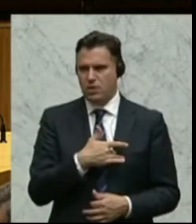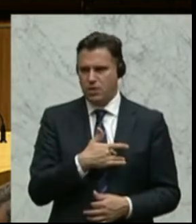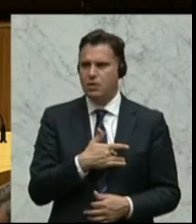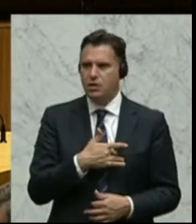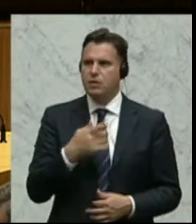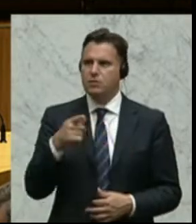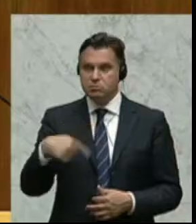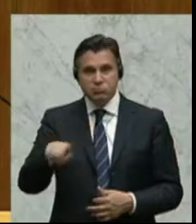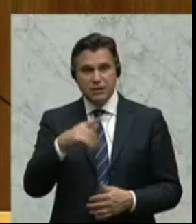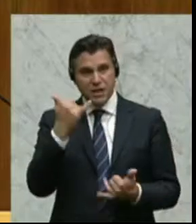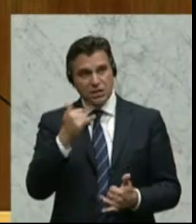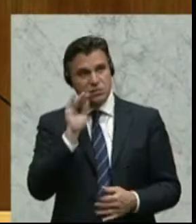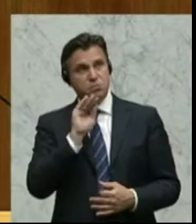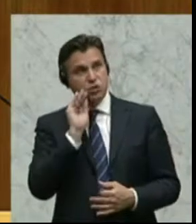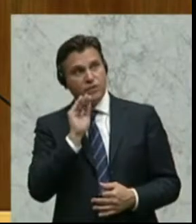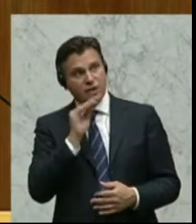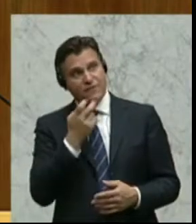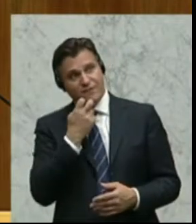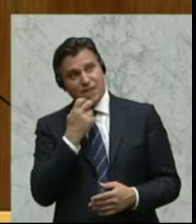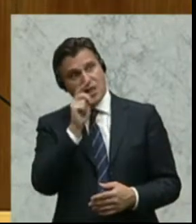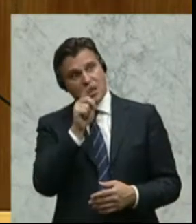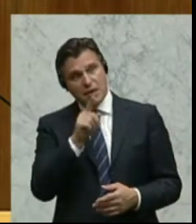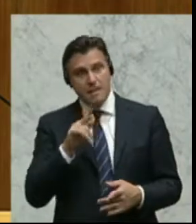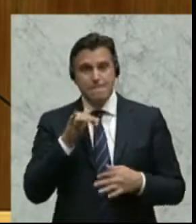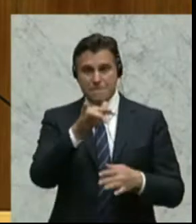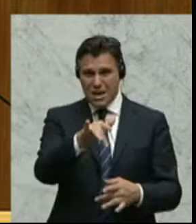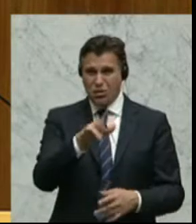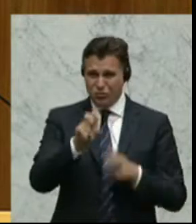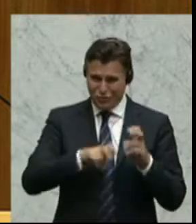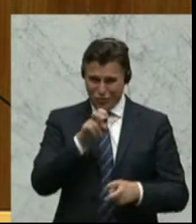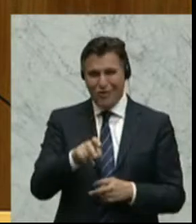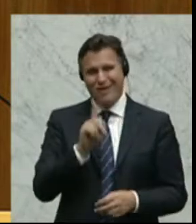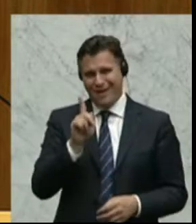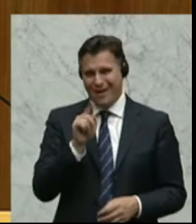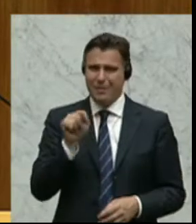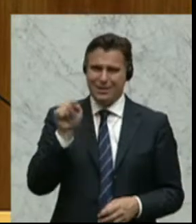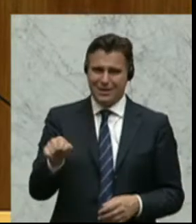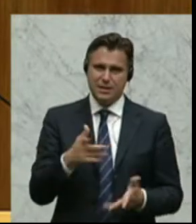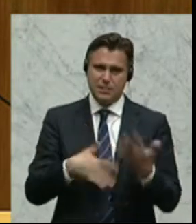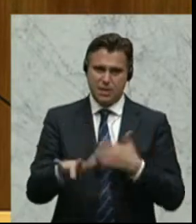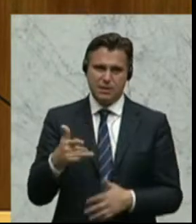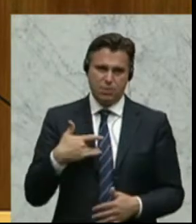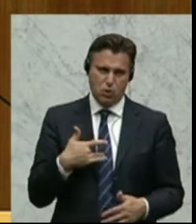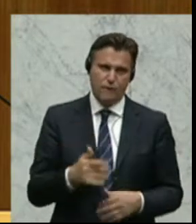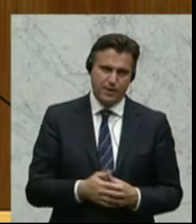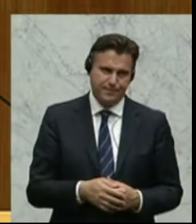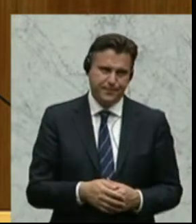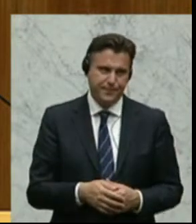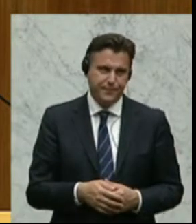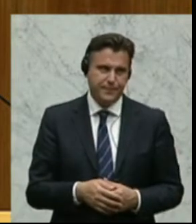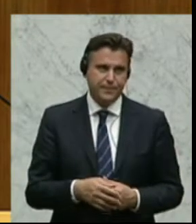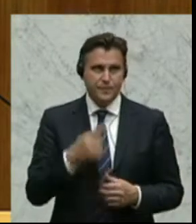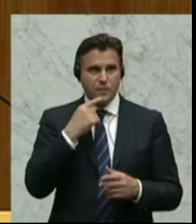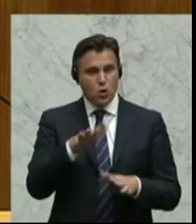Millionärssteuer rufen, das wird jene wirklich am allerhärtesten treffen. Sobald die Grundsteuer erhöht